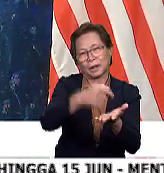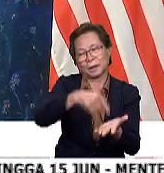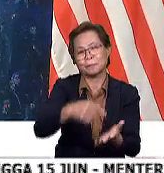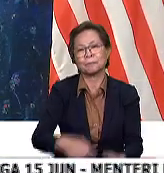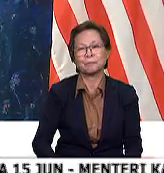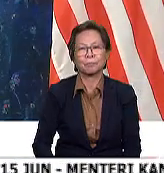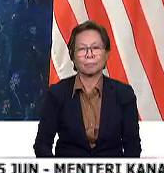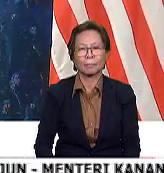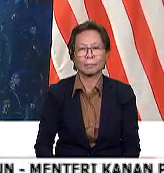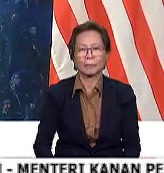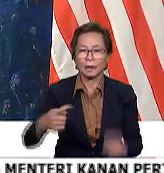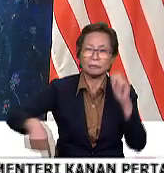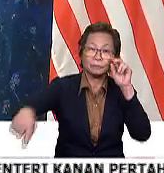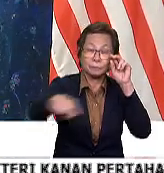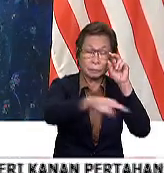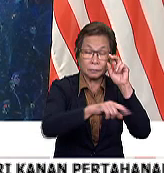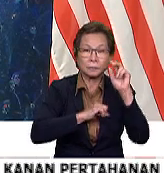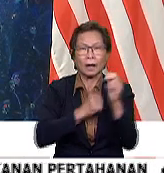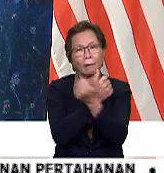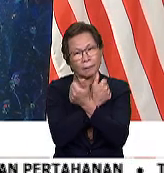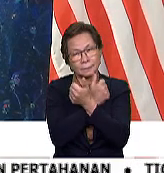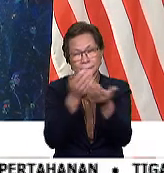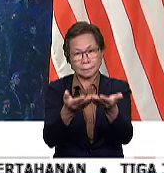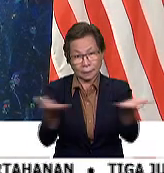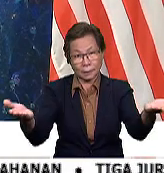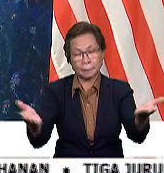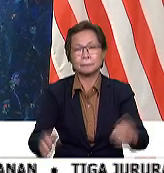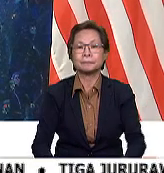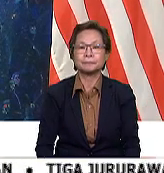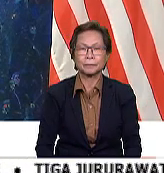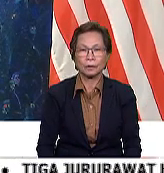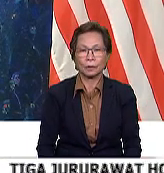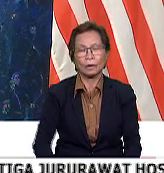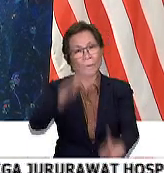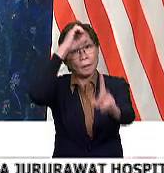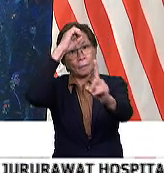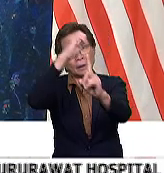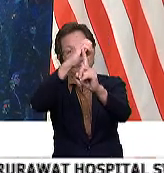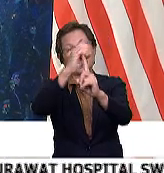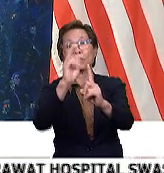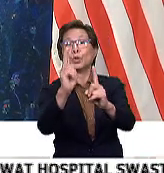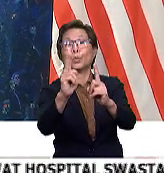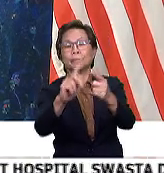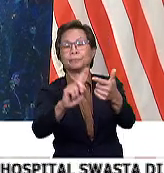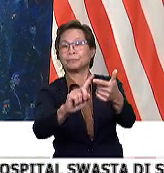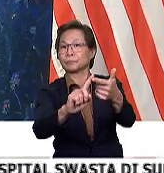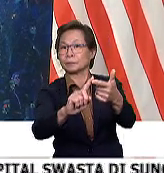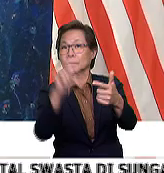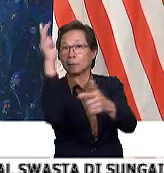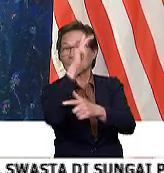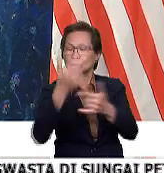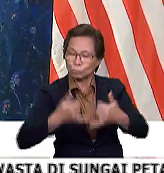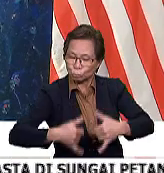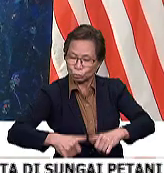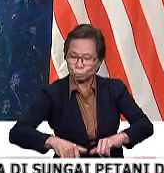the story story yang saya kasih sekalian hai bagi matlamat kedua kerajaan akan